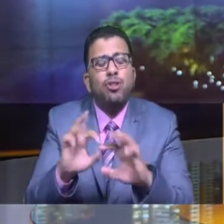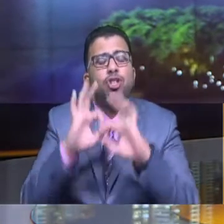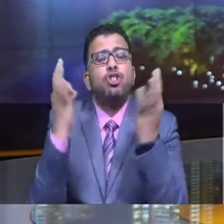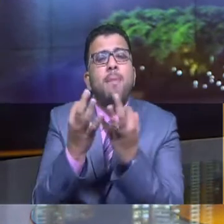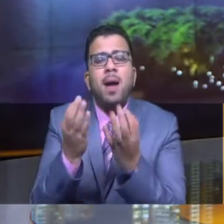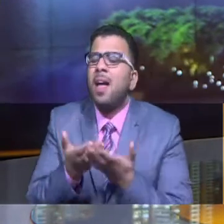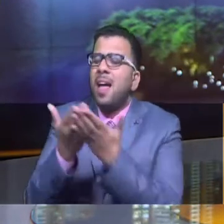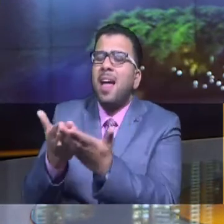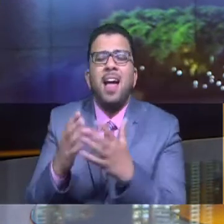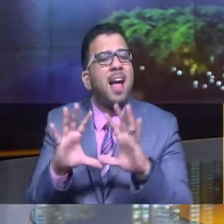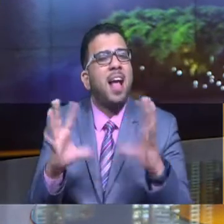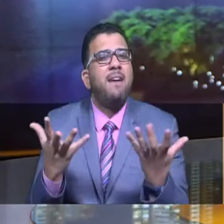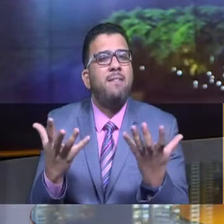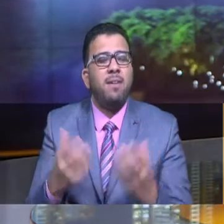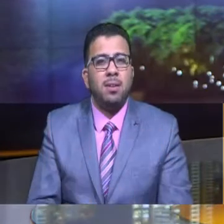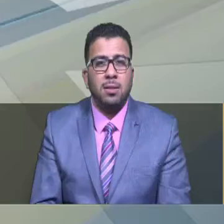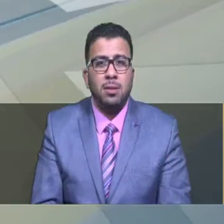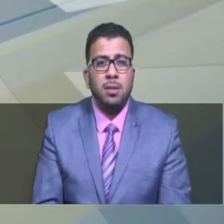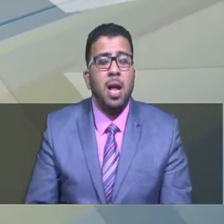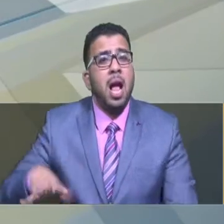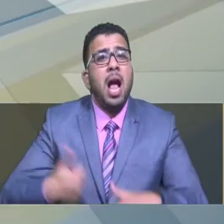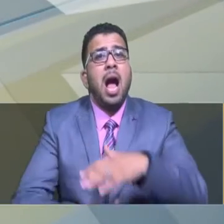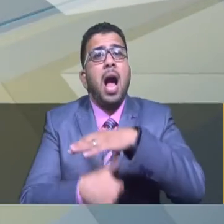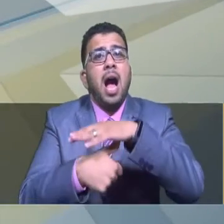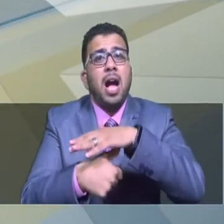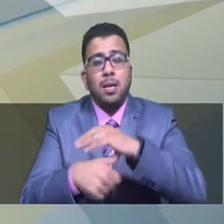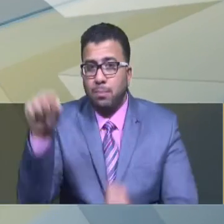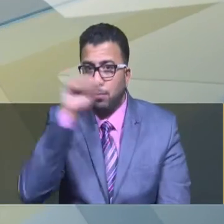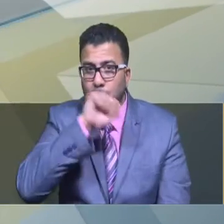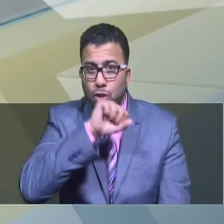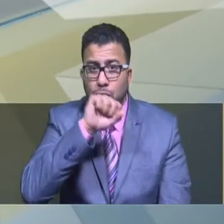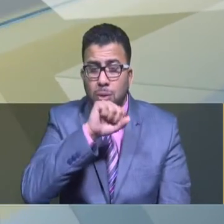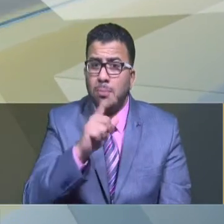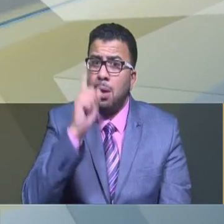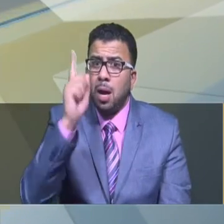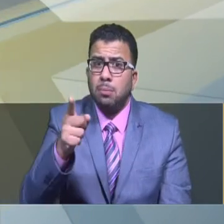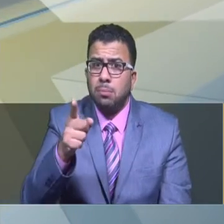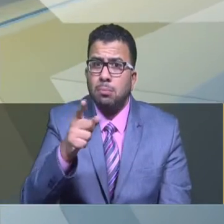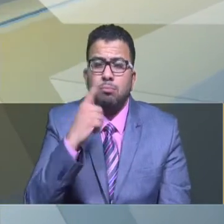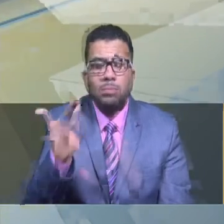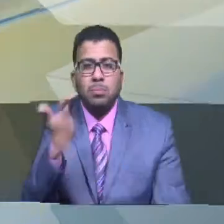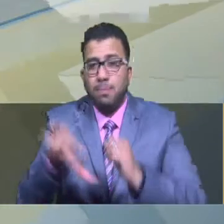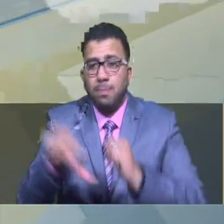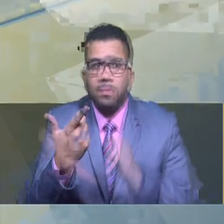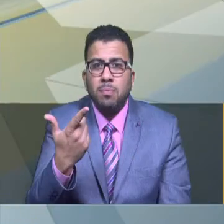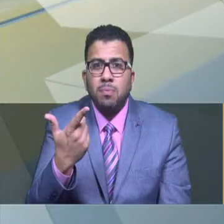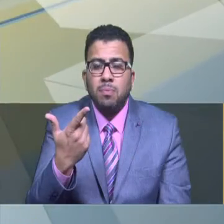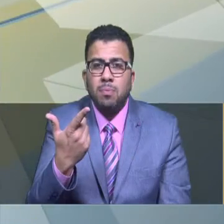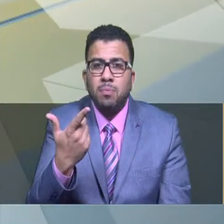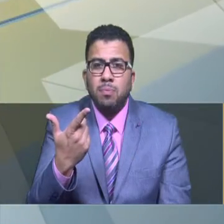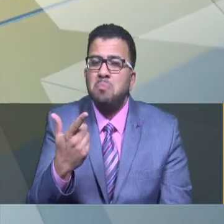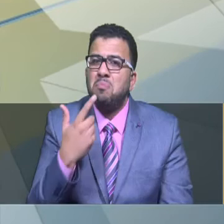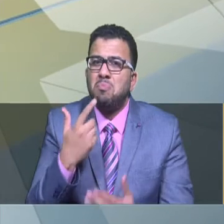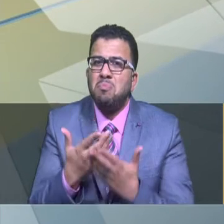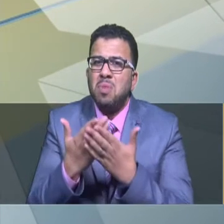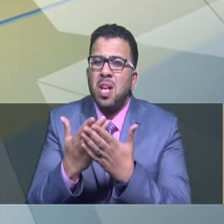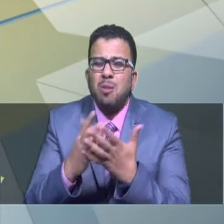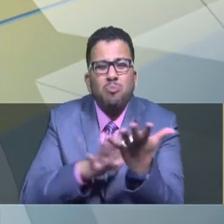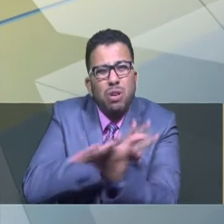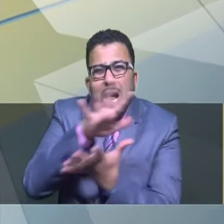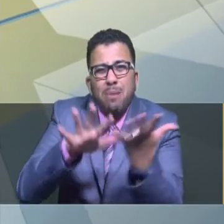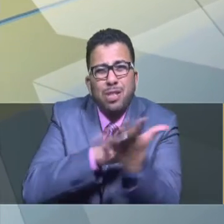الاجتماعية؟ مكرمة حضرة صاحب السمو هي تعمل على إزالة بعض